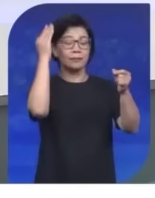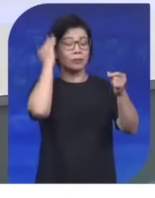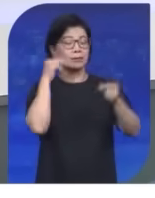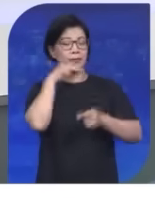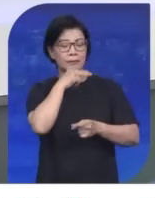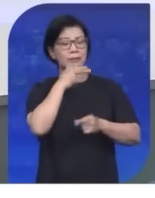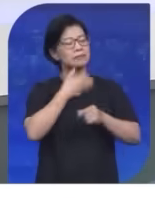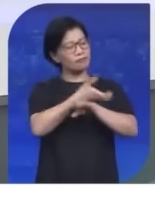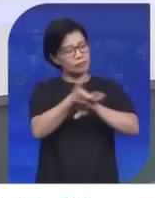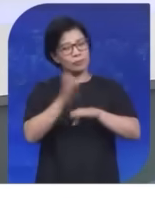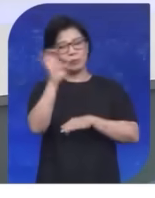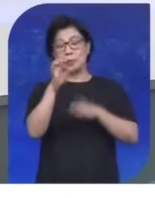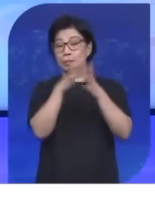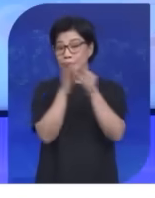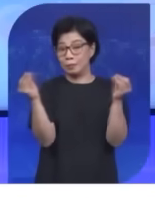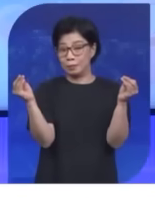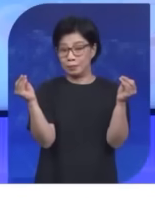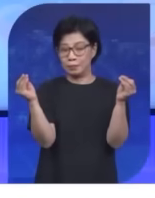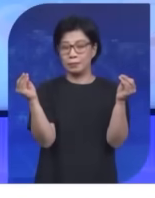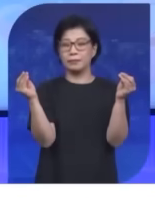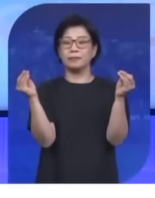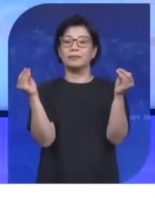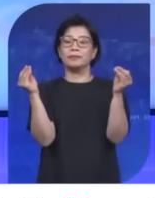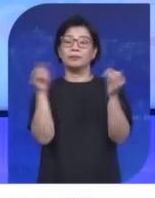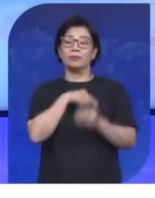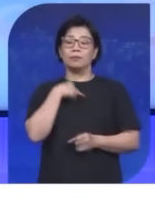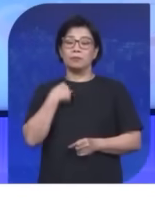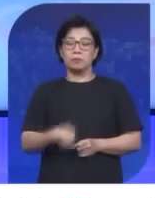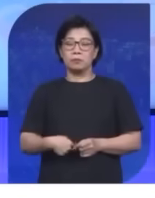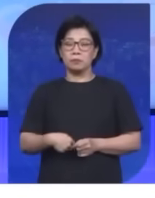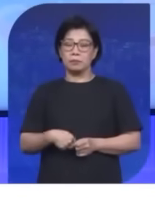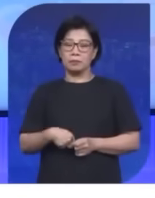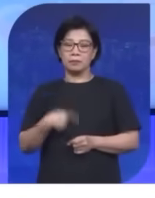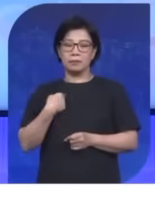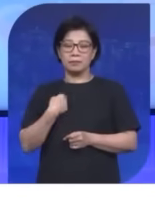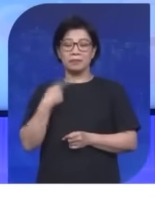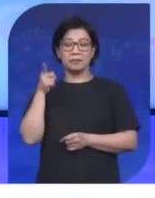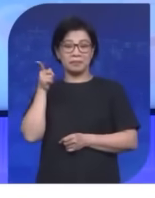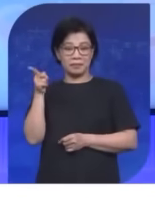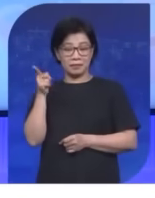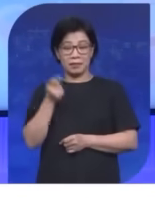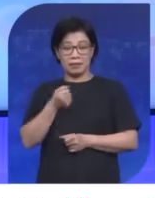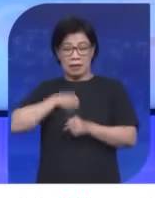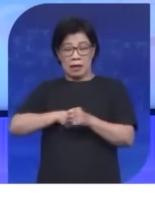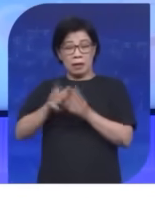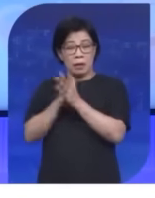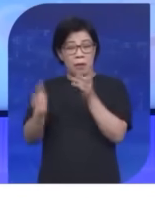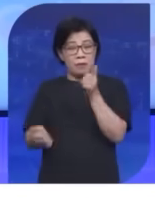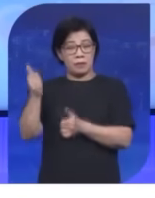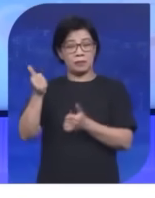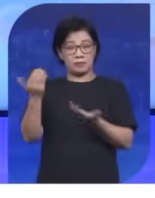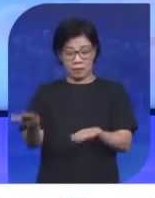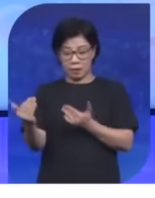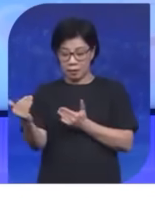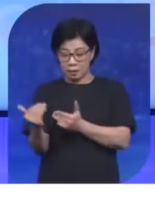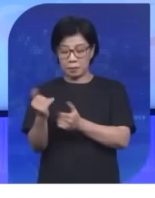và nhiều quốc gia châu Âu. Ngay cả với Trung Quốc vốn nhiều năm nắm giữ vị trí quốc gia đông dân nhất thế giới, thì một vài năm trở lại